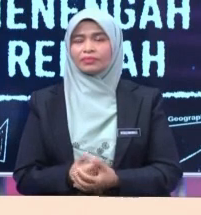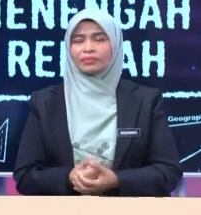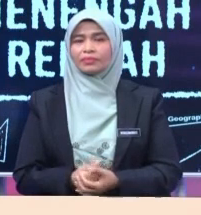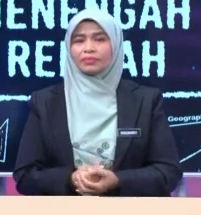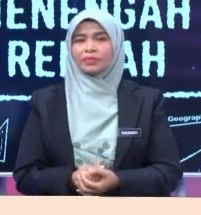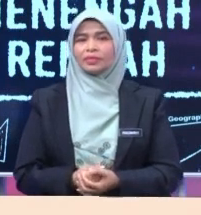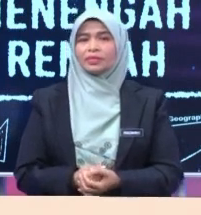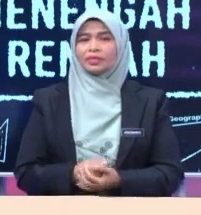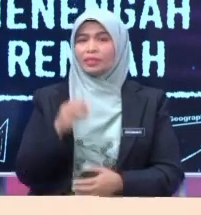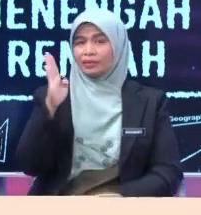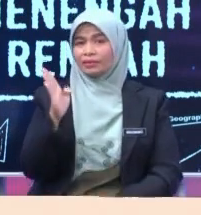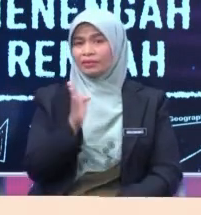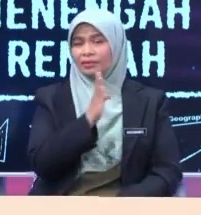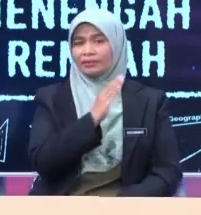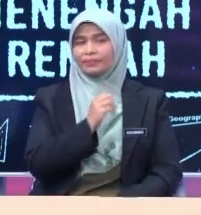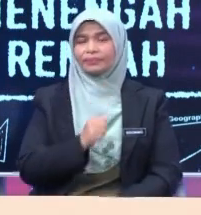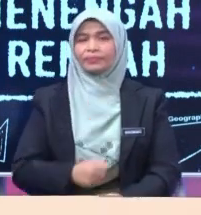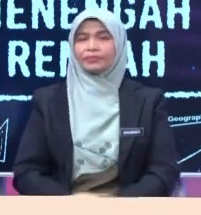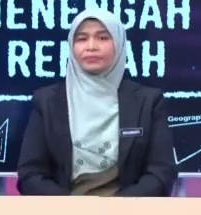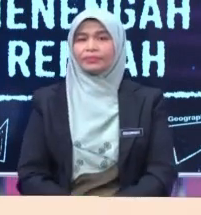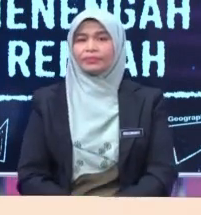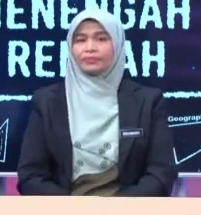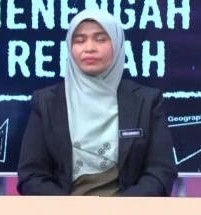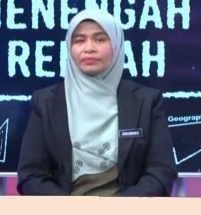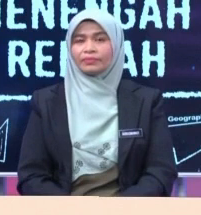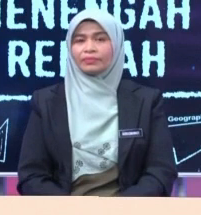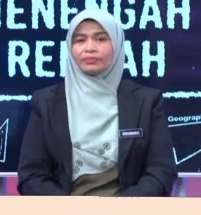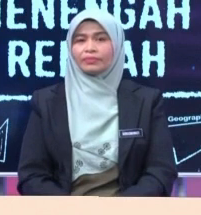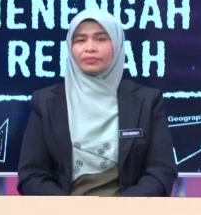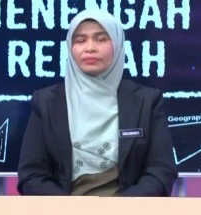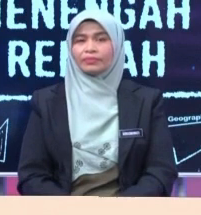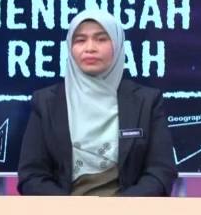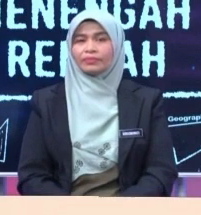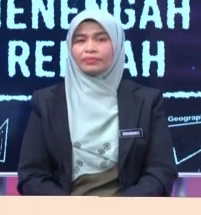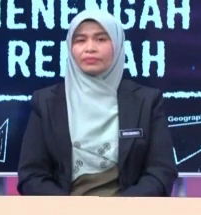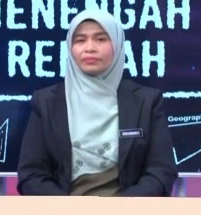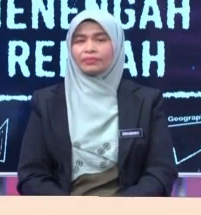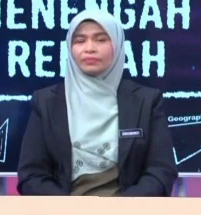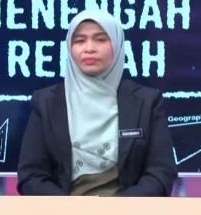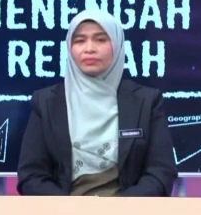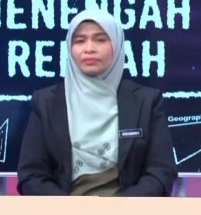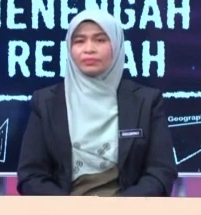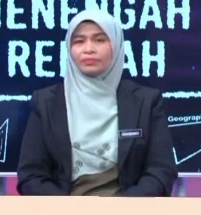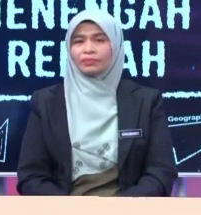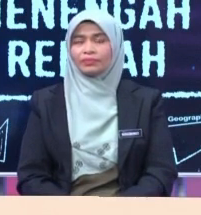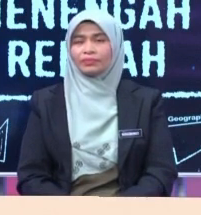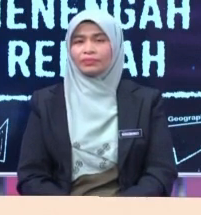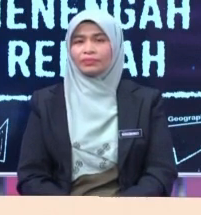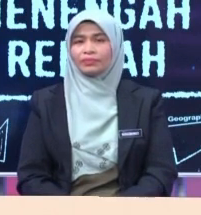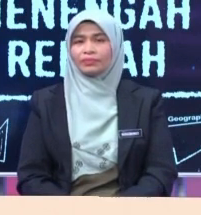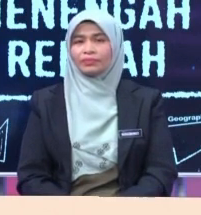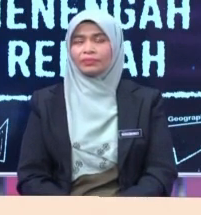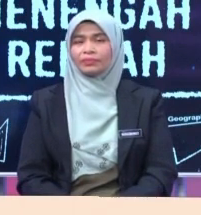minasyaitanirrajim. Innallazina yadhilluna an sabilillahi lahum azabun shadidun bima